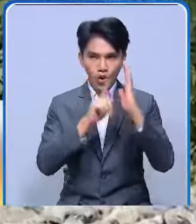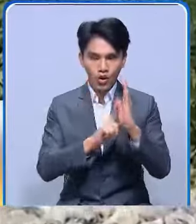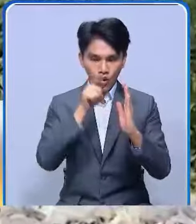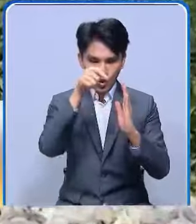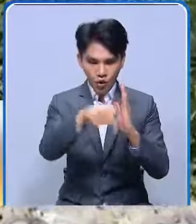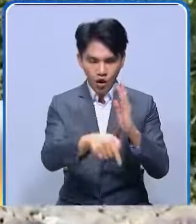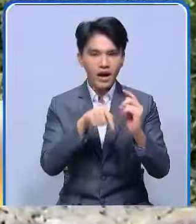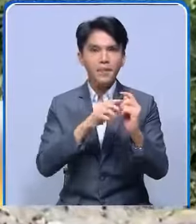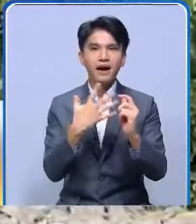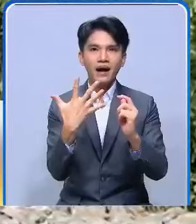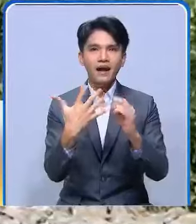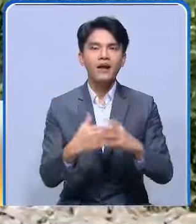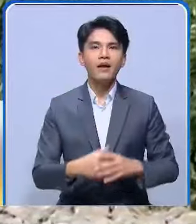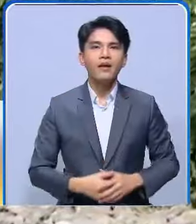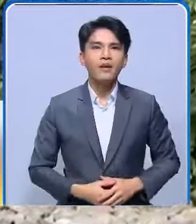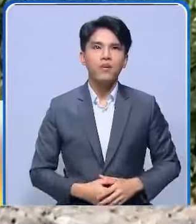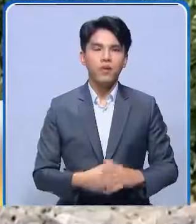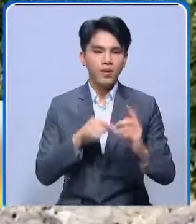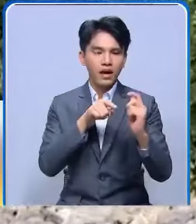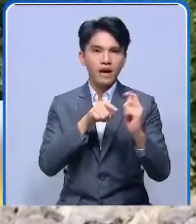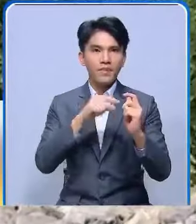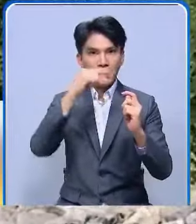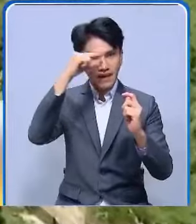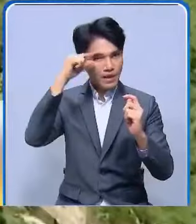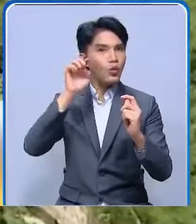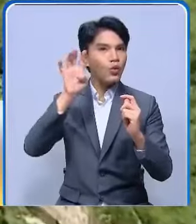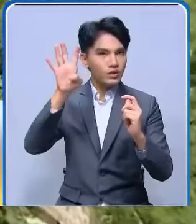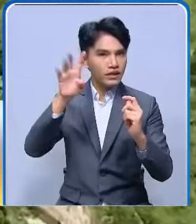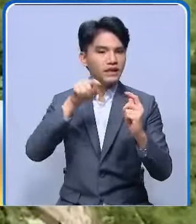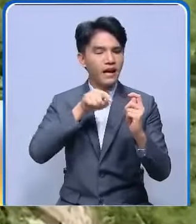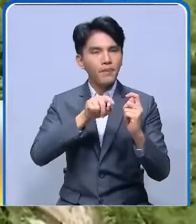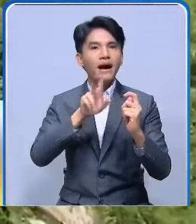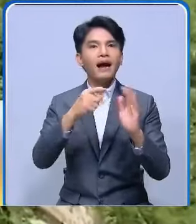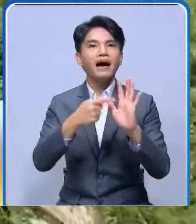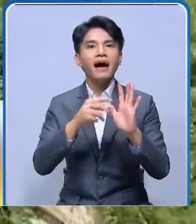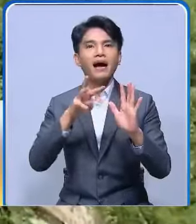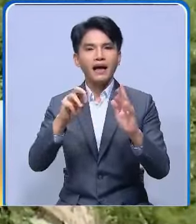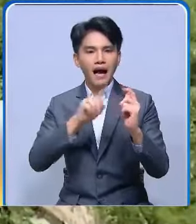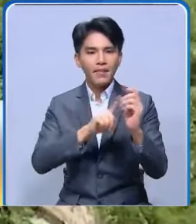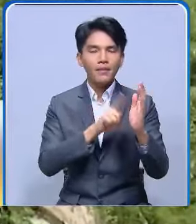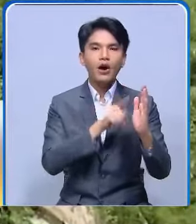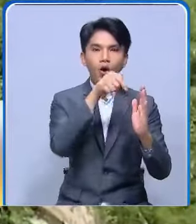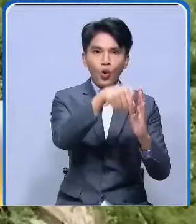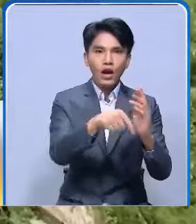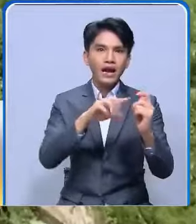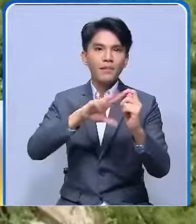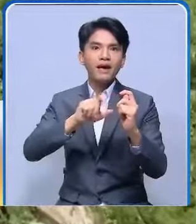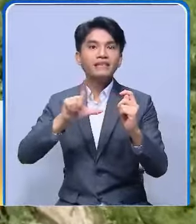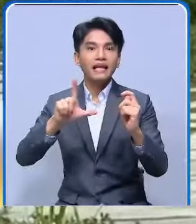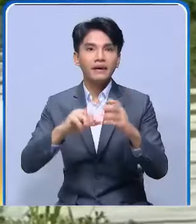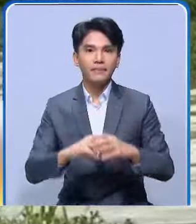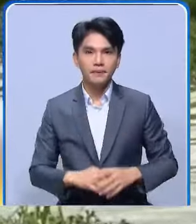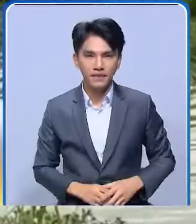พื้นที่5อำเภอด้วยนะคะทั้งสีคิ้วสูงเนินขามทะเลสอเมืองนครราชสีมารวมถึงที่อำเภอเฉลิมพระเกียรติด้วย